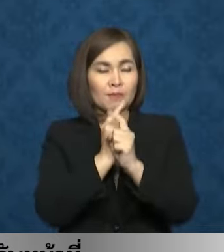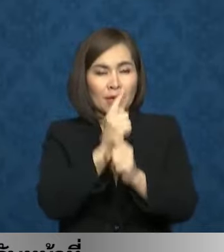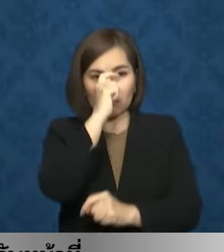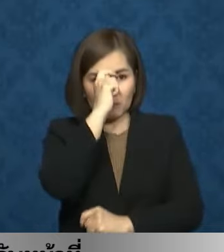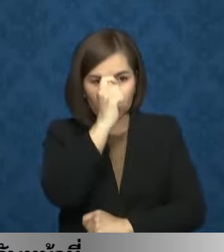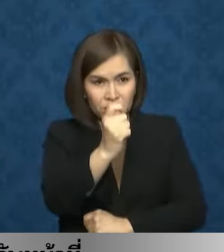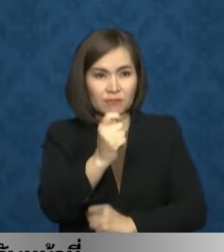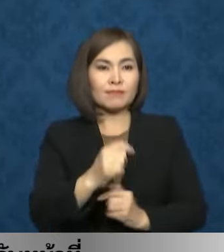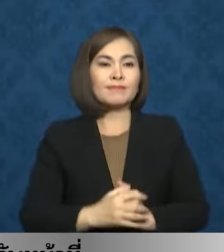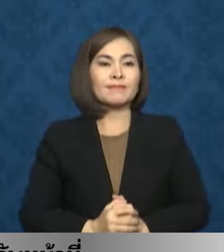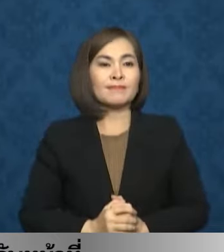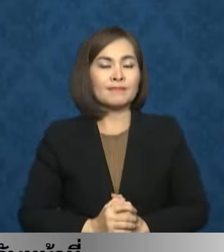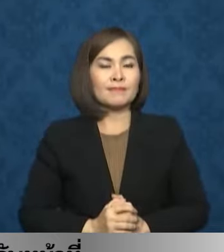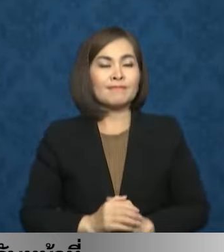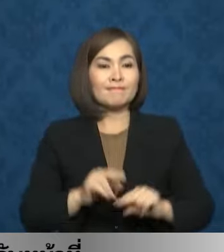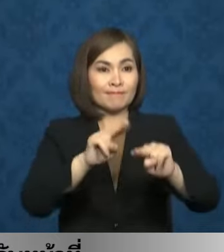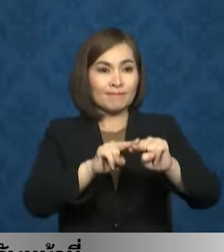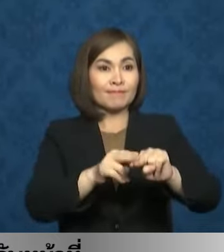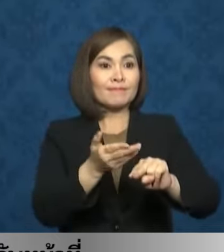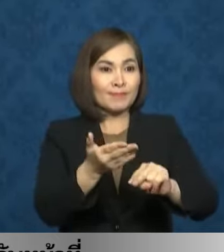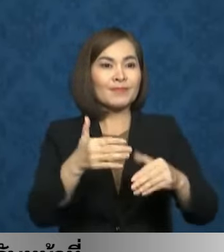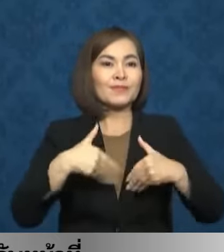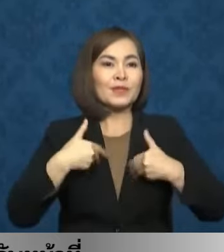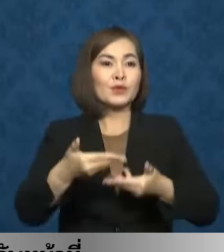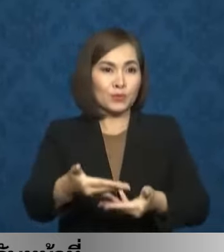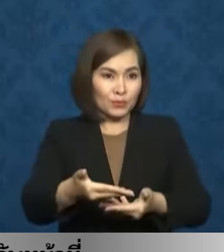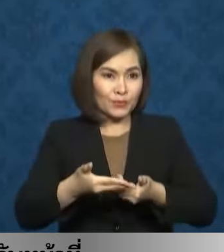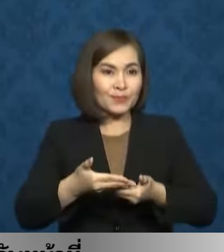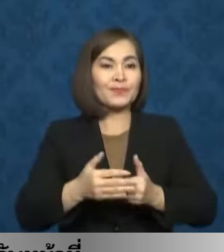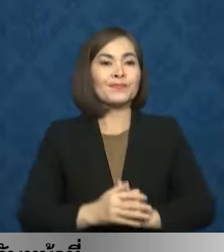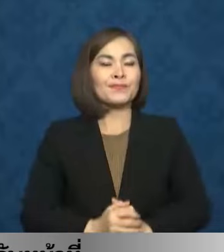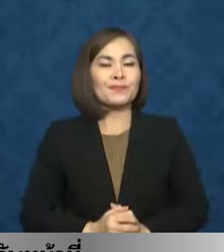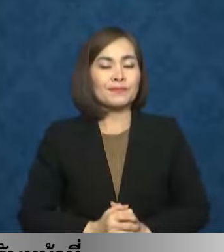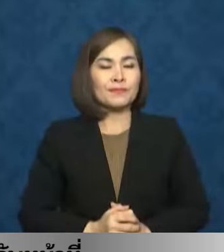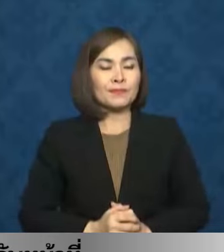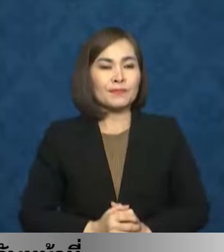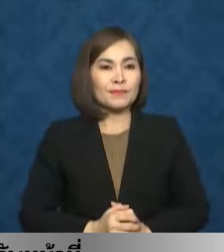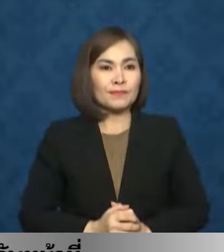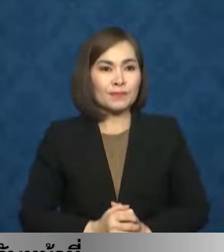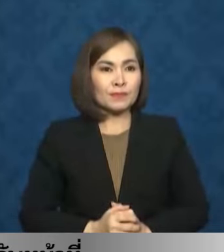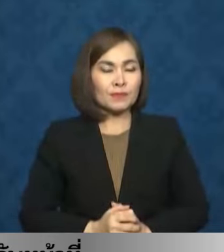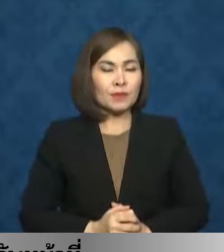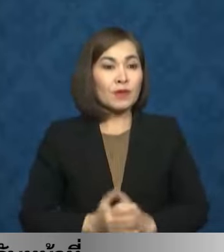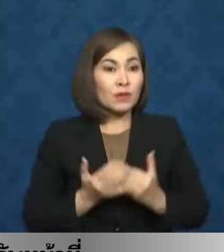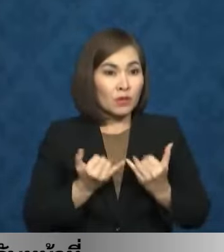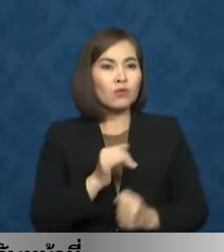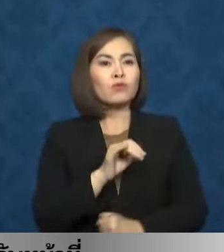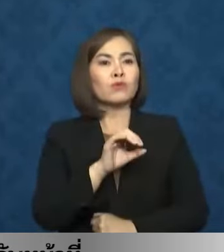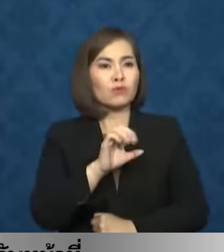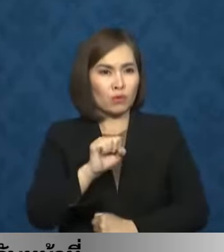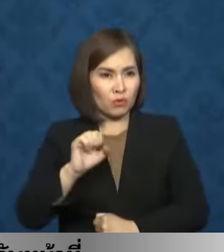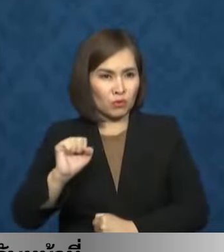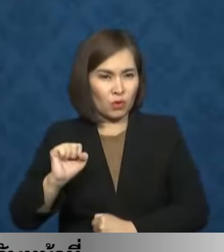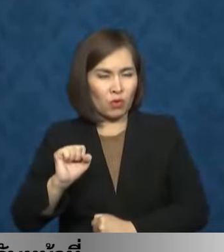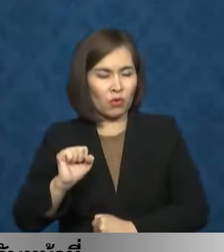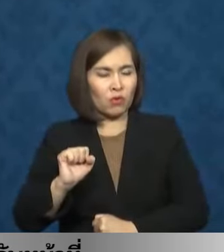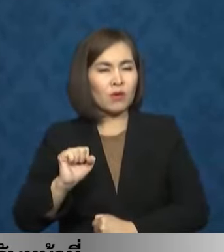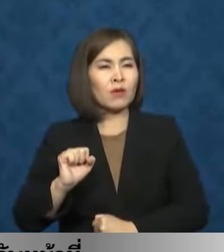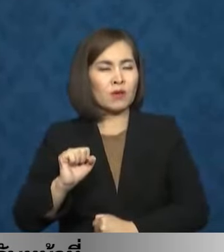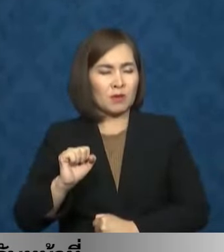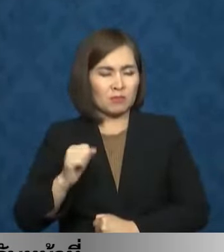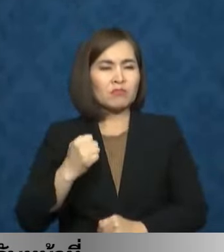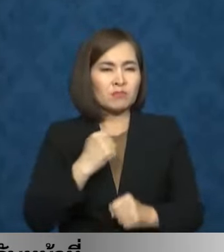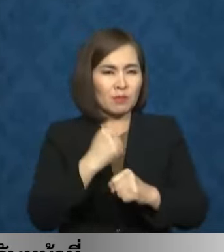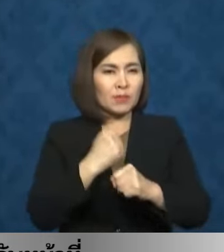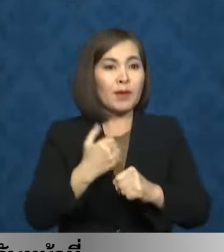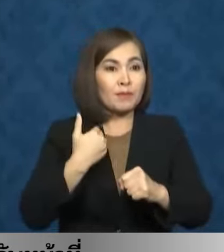การ ครับขอบคุณครับเชิญนั่งครับยินดีต้อนรับนะครับดังนั้นสมาชิกสภาผู้แทนราษฎรปัจจุบันตอนนี้จะมีผู้ที่ปฏิบัติหน้